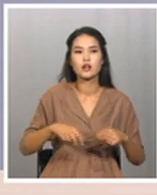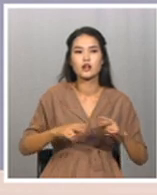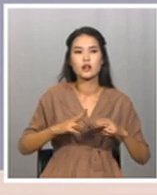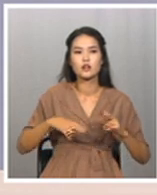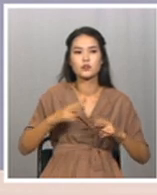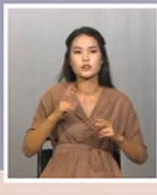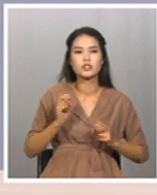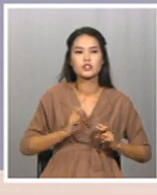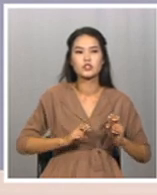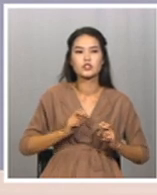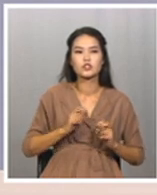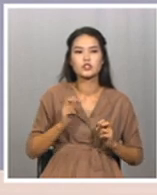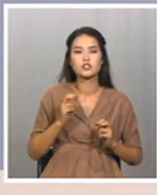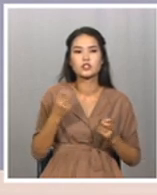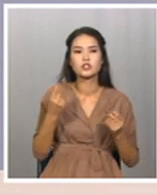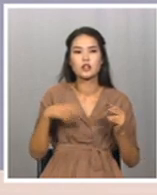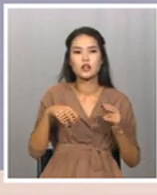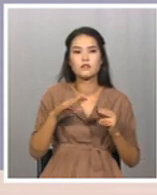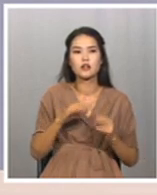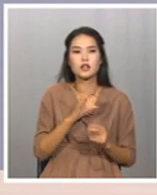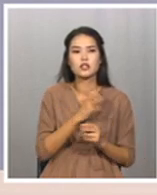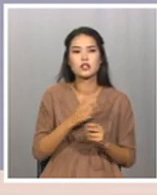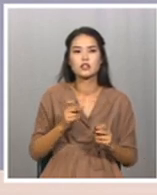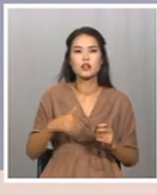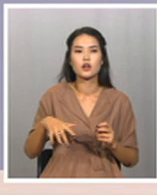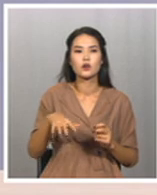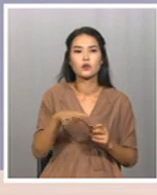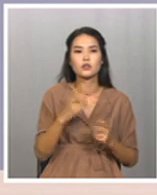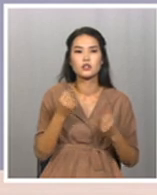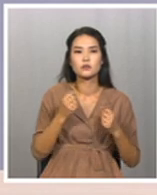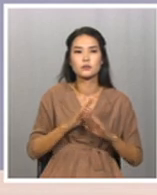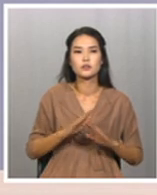не ищет славы. Сила народная непобедима.